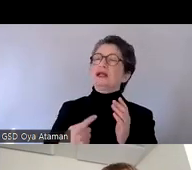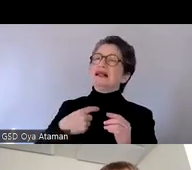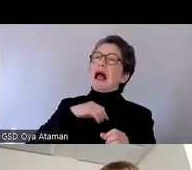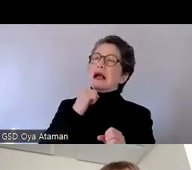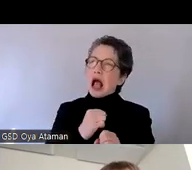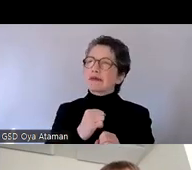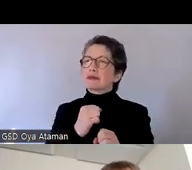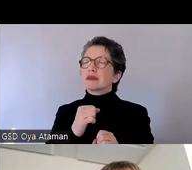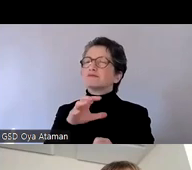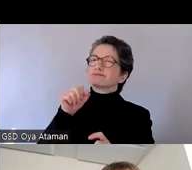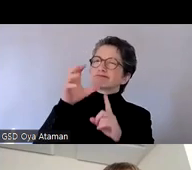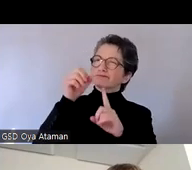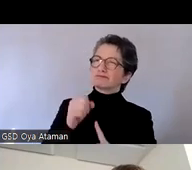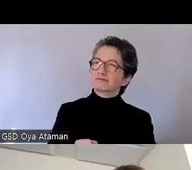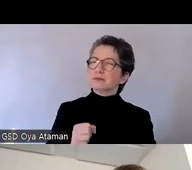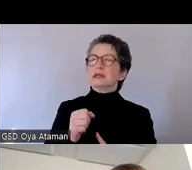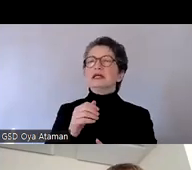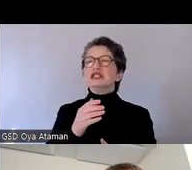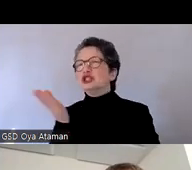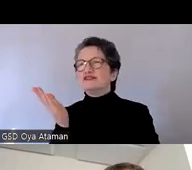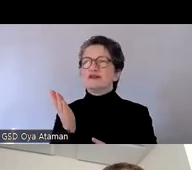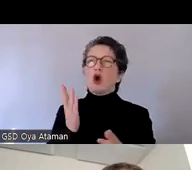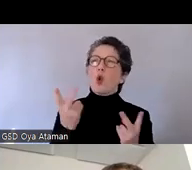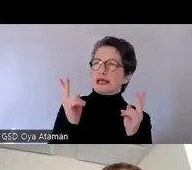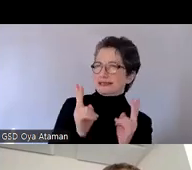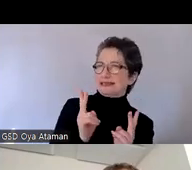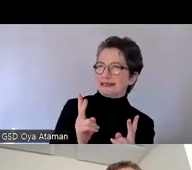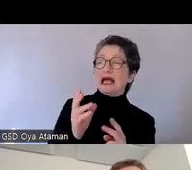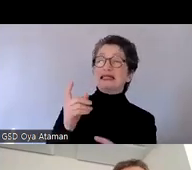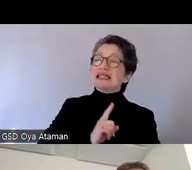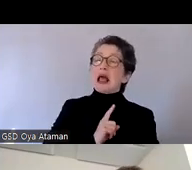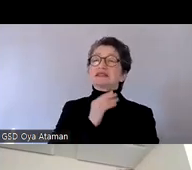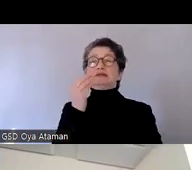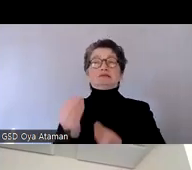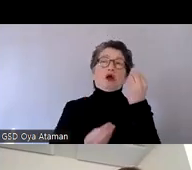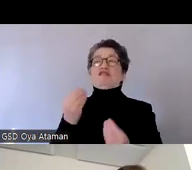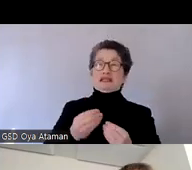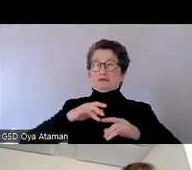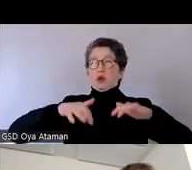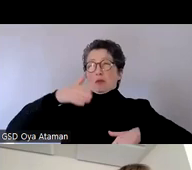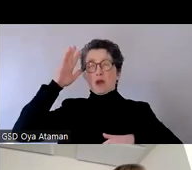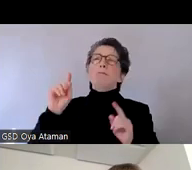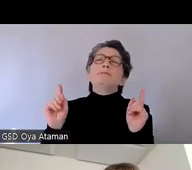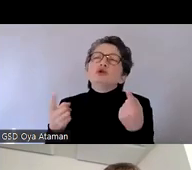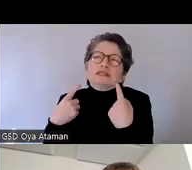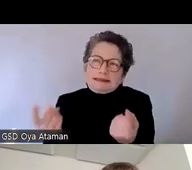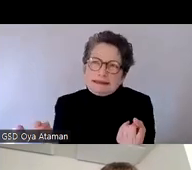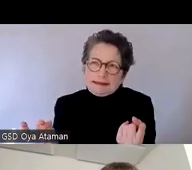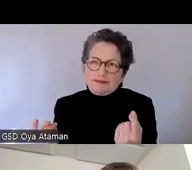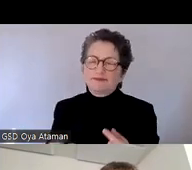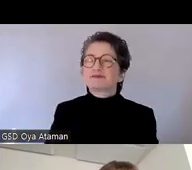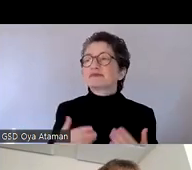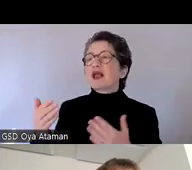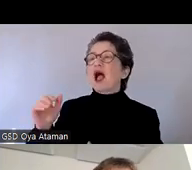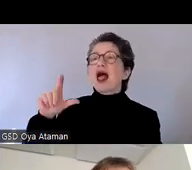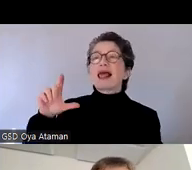Expertin sein muss. Und bevor wir an Pirmin weitergehen, kommt jetzt noch Alexander. Alexander Pfingstl